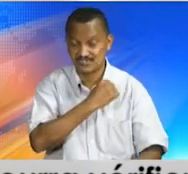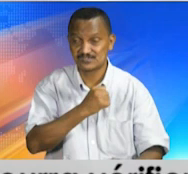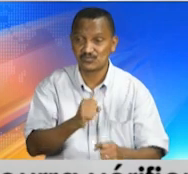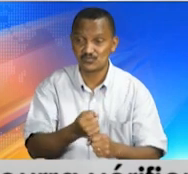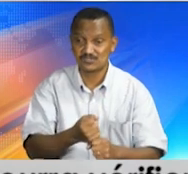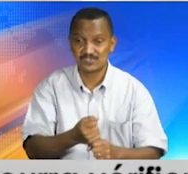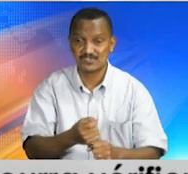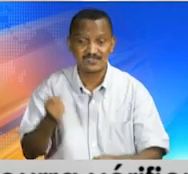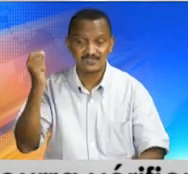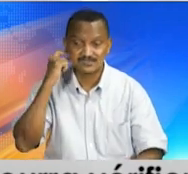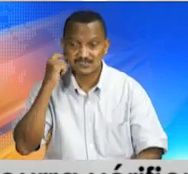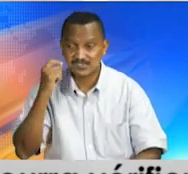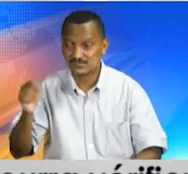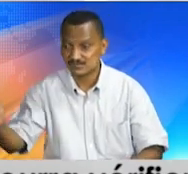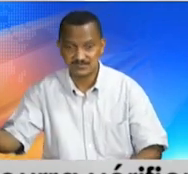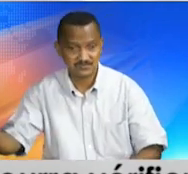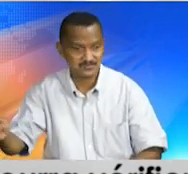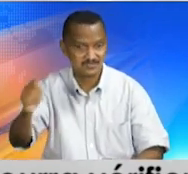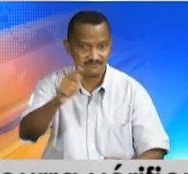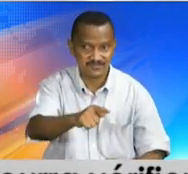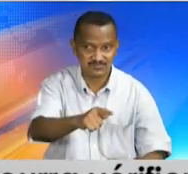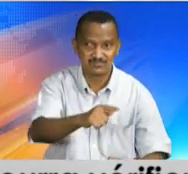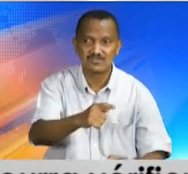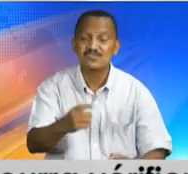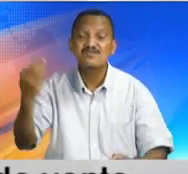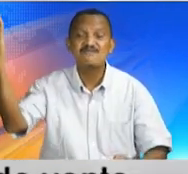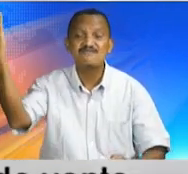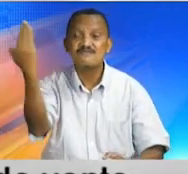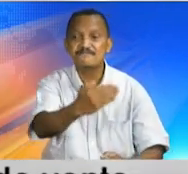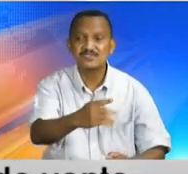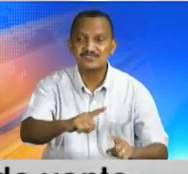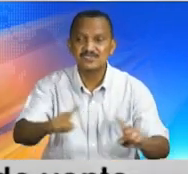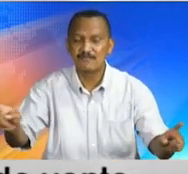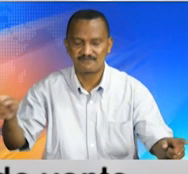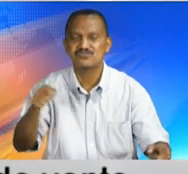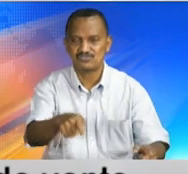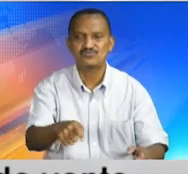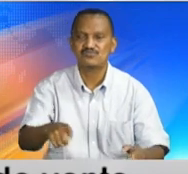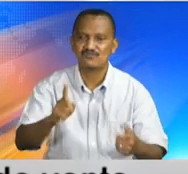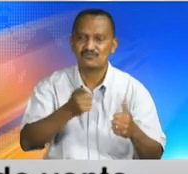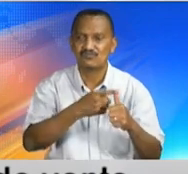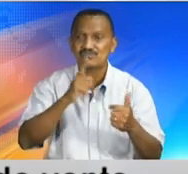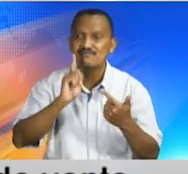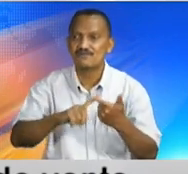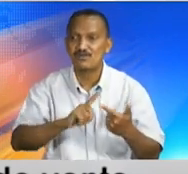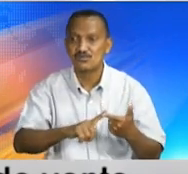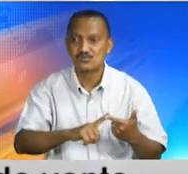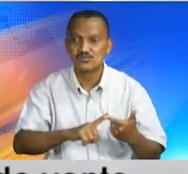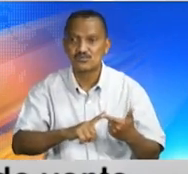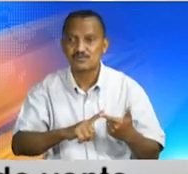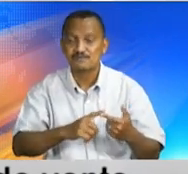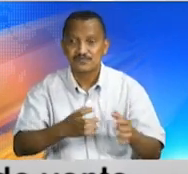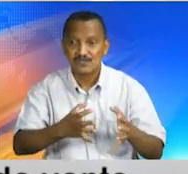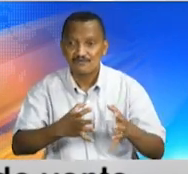averiny tantely a misy osoka iny a inona no fepetra tokony ho raisina aminy. Zavatra faharoa ihany koa de le fampitomboana